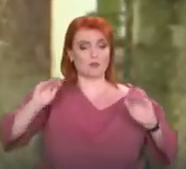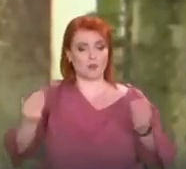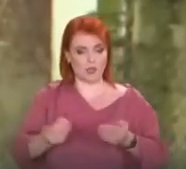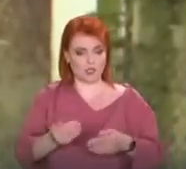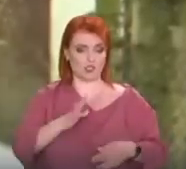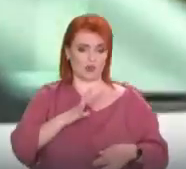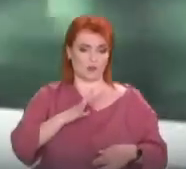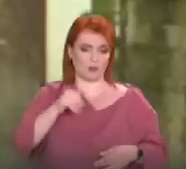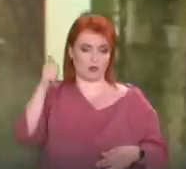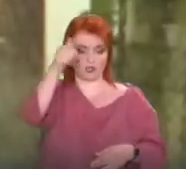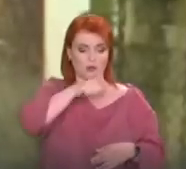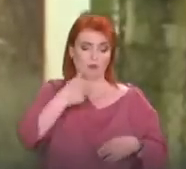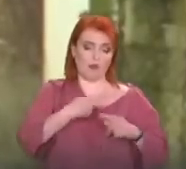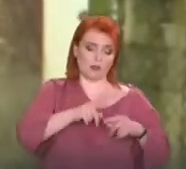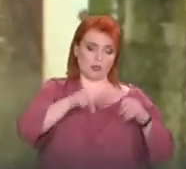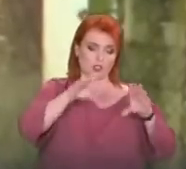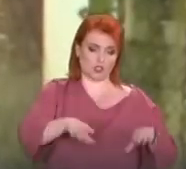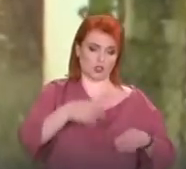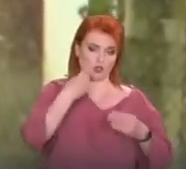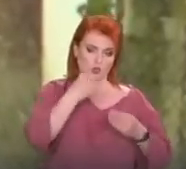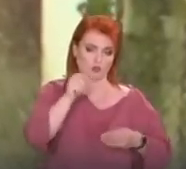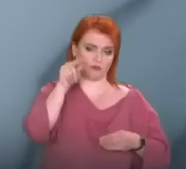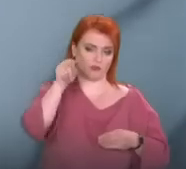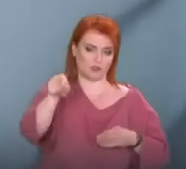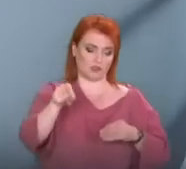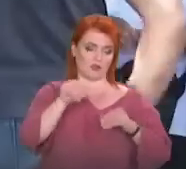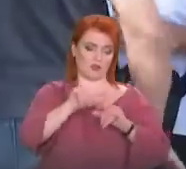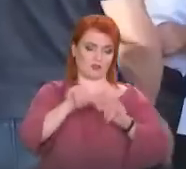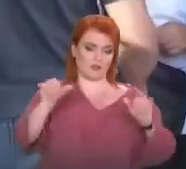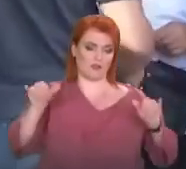primul trimestru al anului trecut.